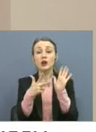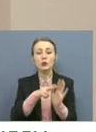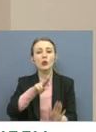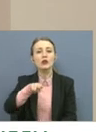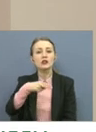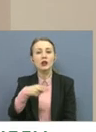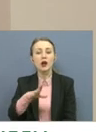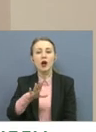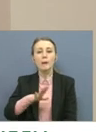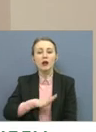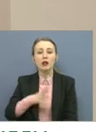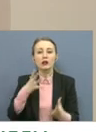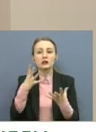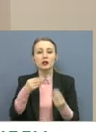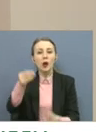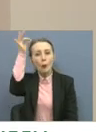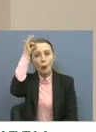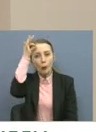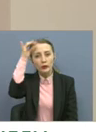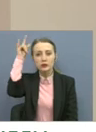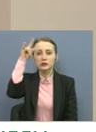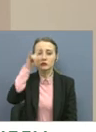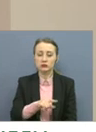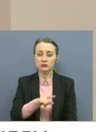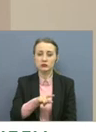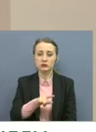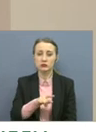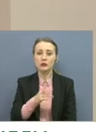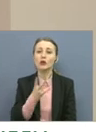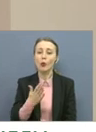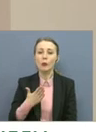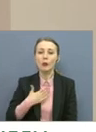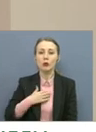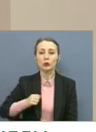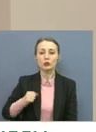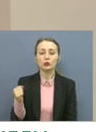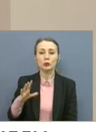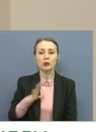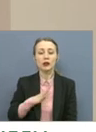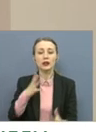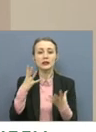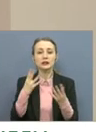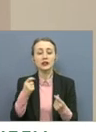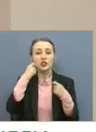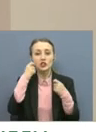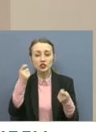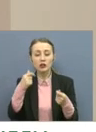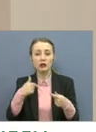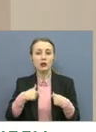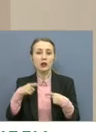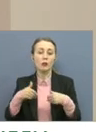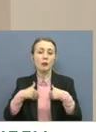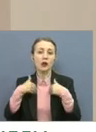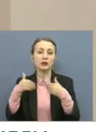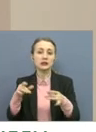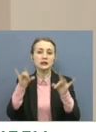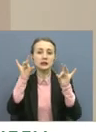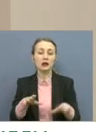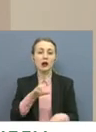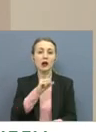ішінде жаңадан тағайындалған әкімін қателік болса келешекте бұндай